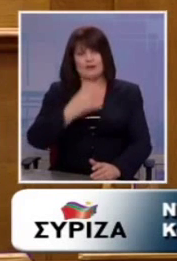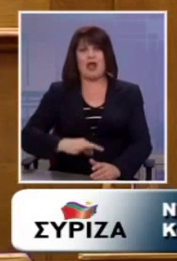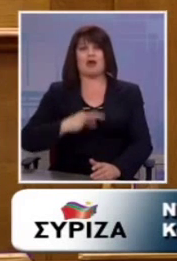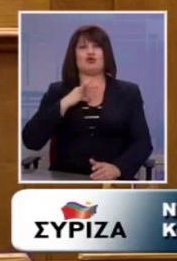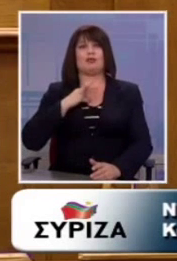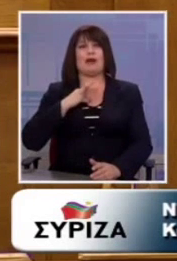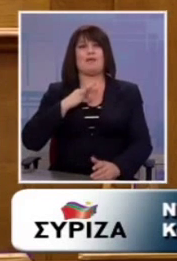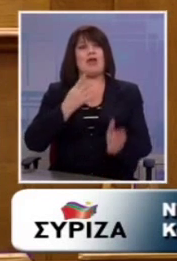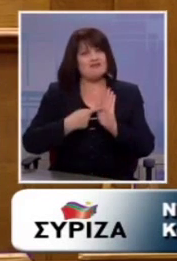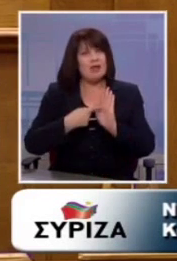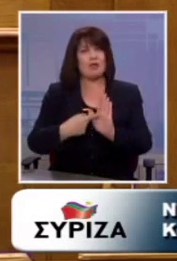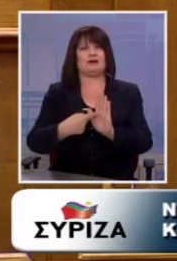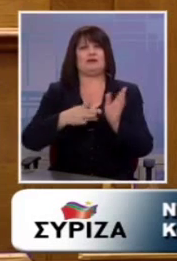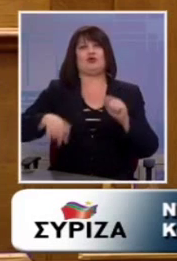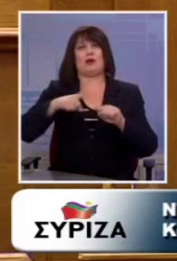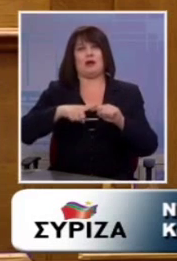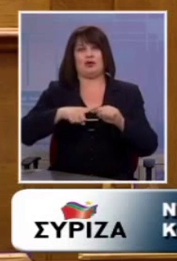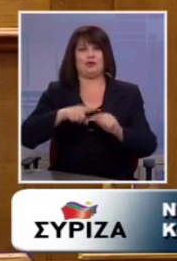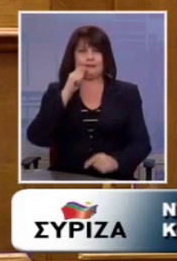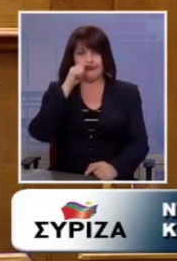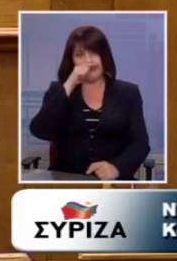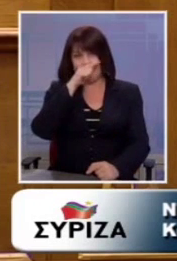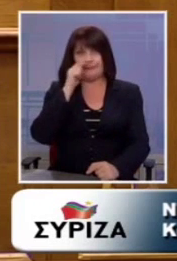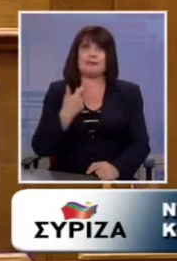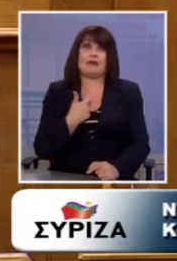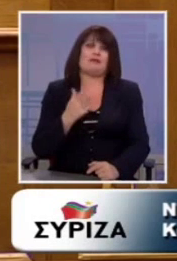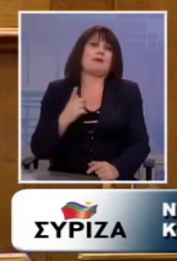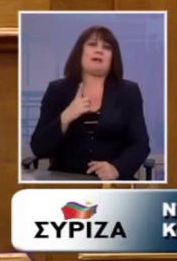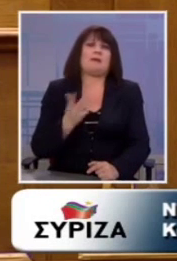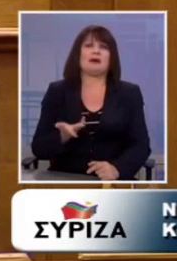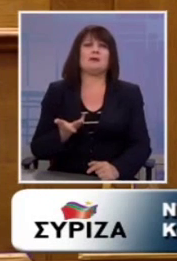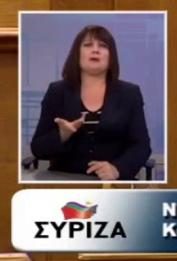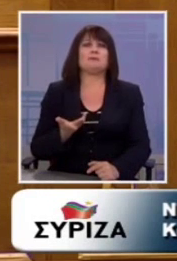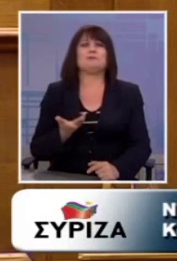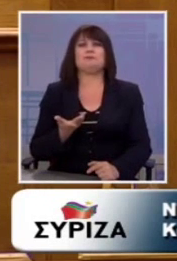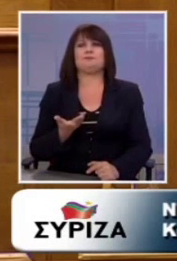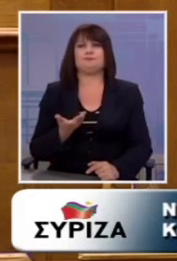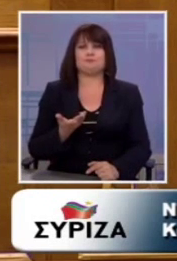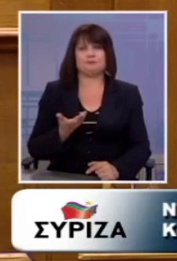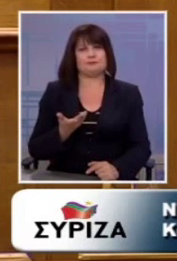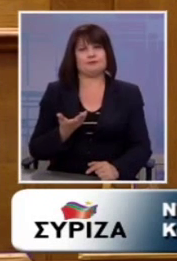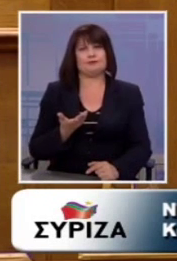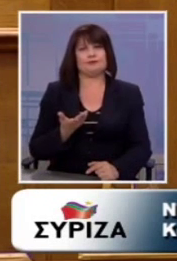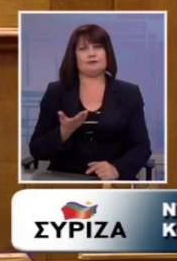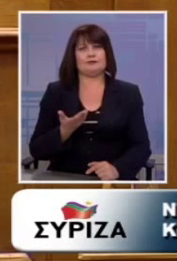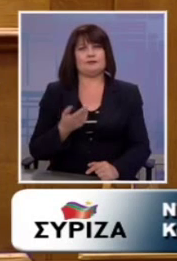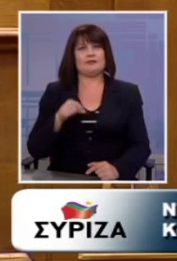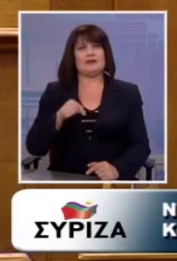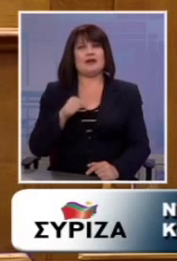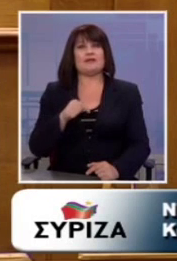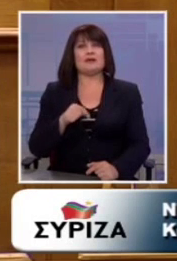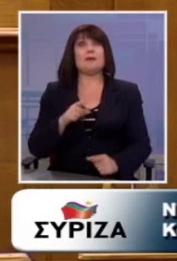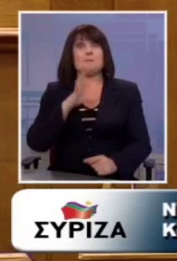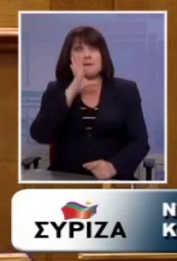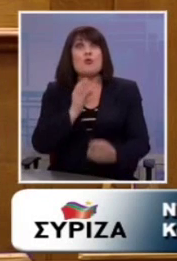αξιοπρέπειας των Ελλήνων. Θα περιμέναμε αυτή την πρωτογενή δημοκρατική